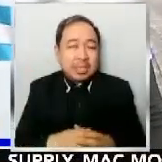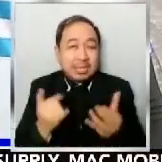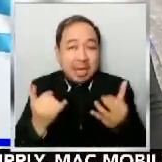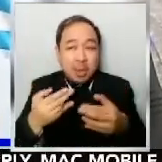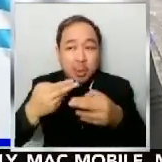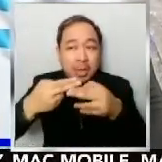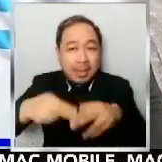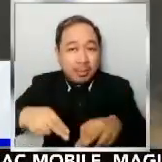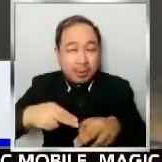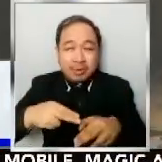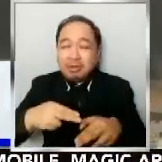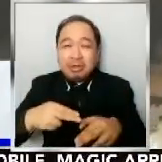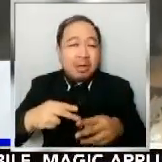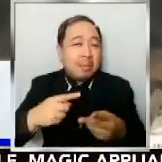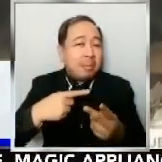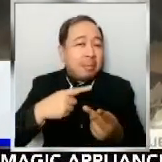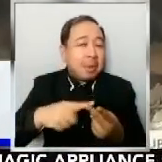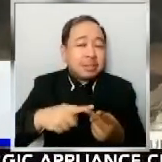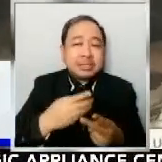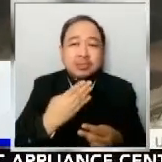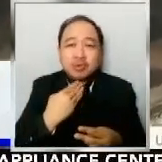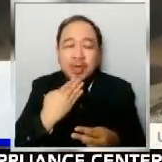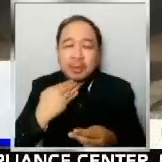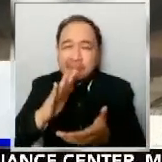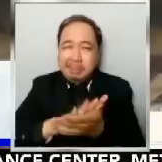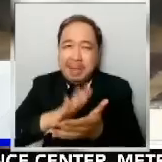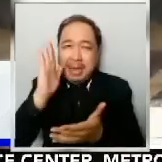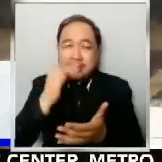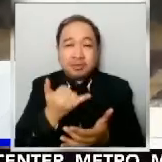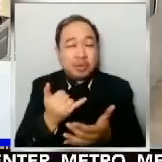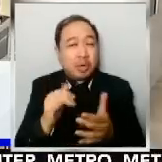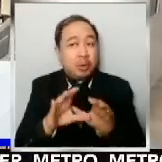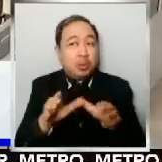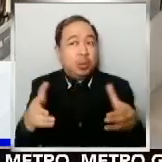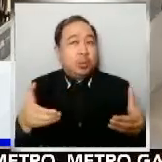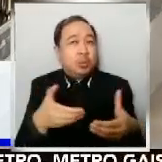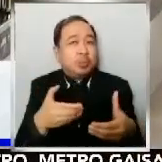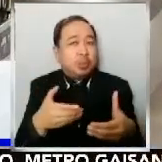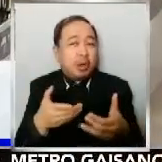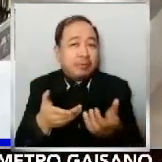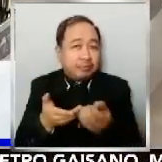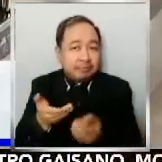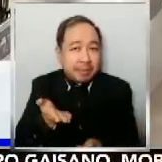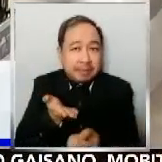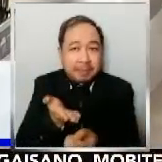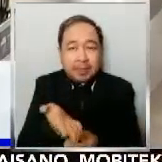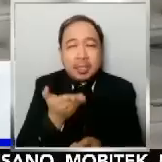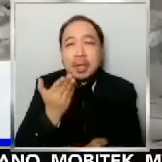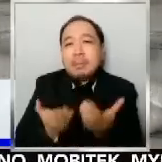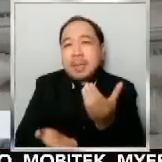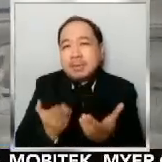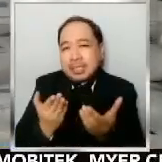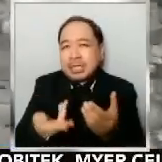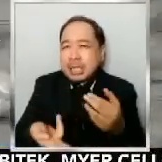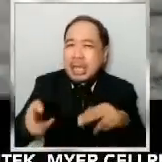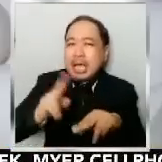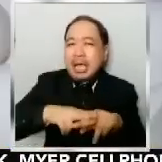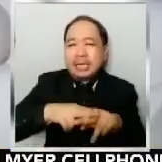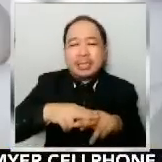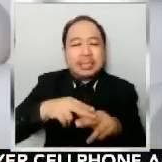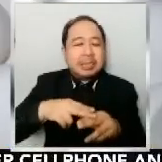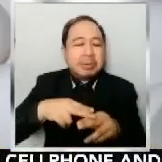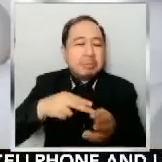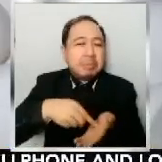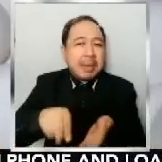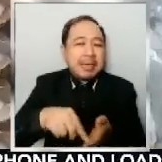na asukal, kaya ayon sa isang samahan ng mga panadero, maaaring magmahal ang ilang cakes at pastries. Sugar